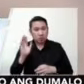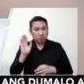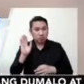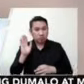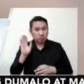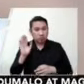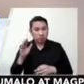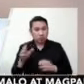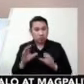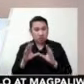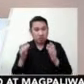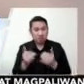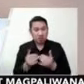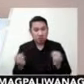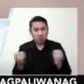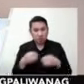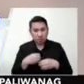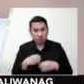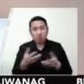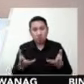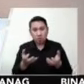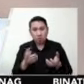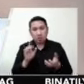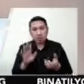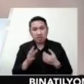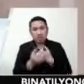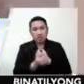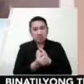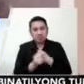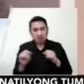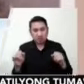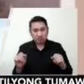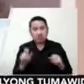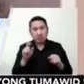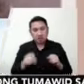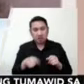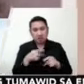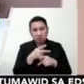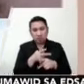ng pamahalaan ang kaligtasan ni Mary Jane na isa ilalim sa pangangalaga ng Bureau of